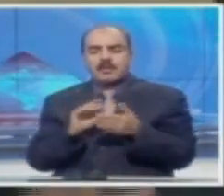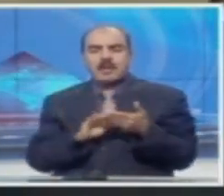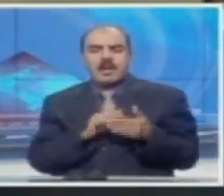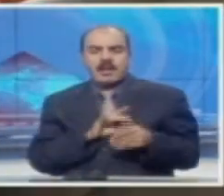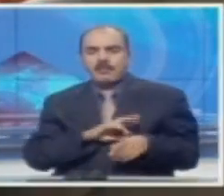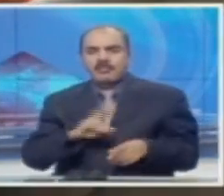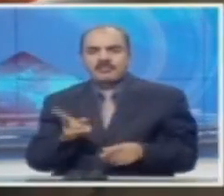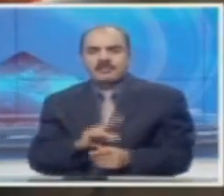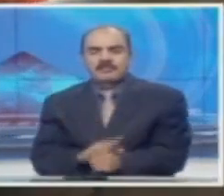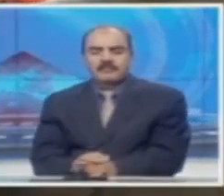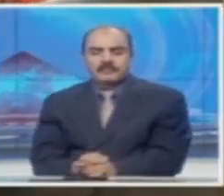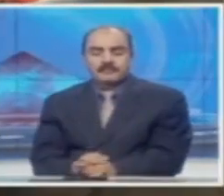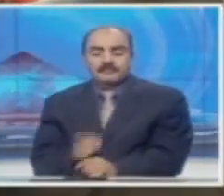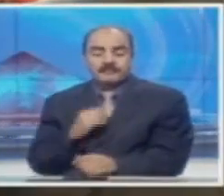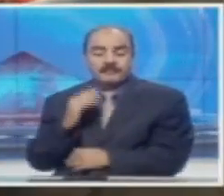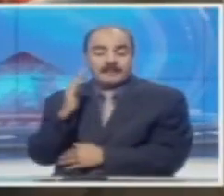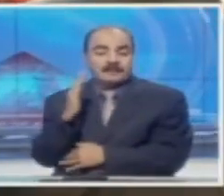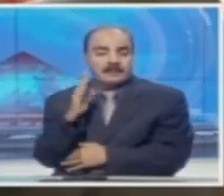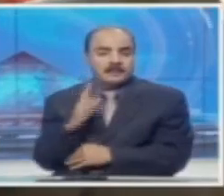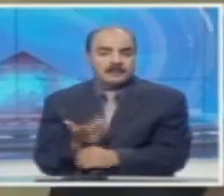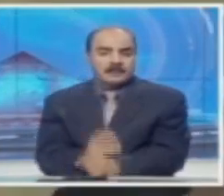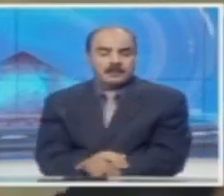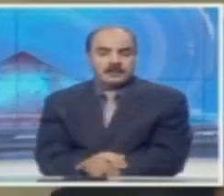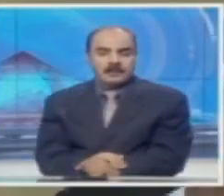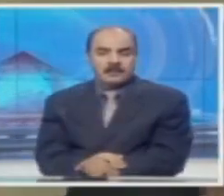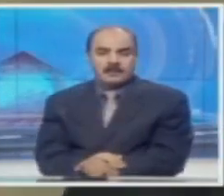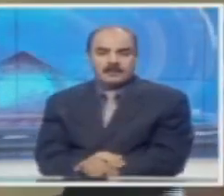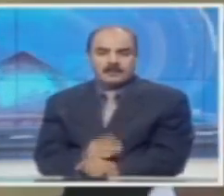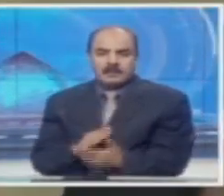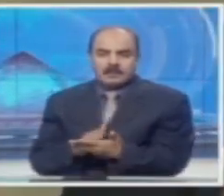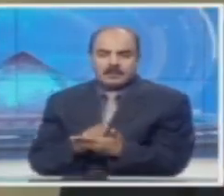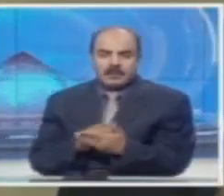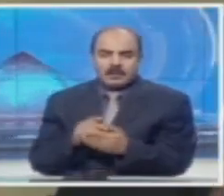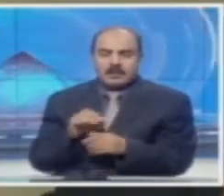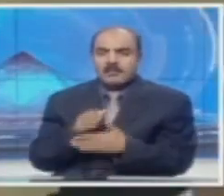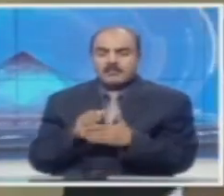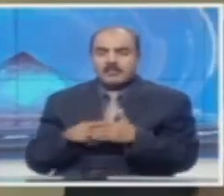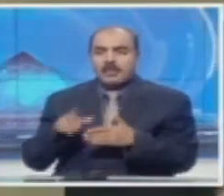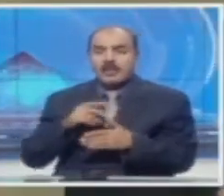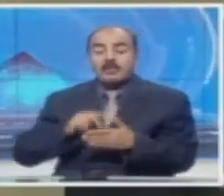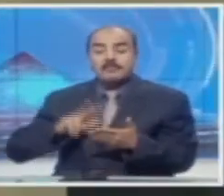من الخدمة. الأساس فيه هو أن تكون هذه المؤسسة